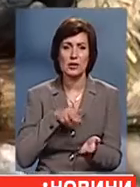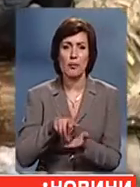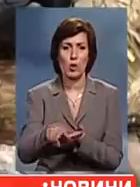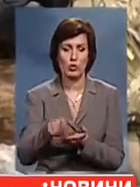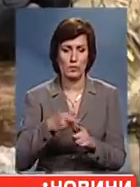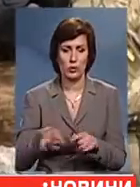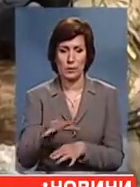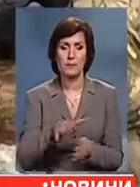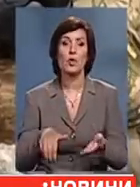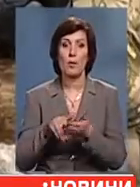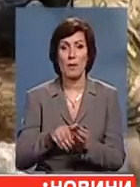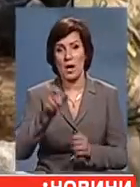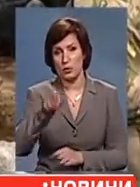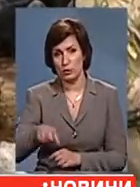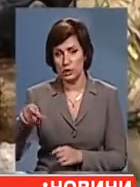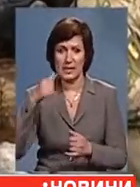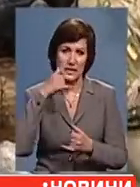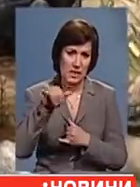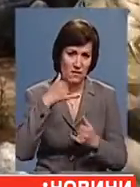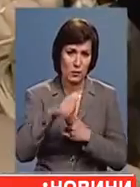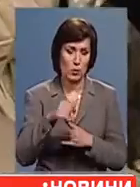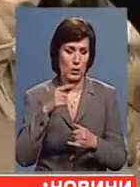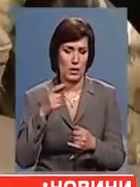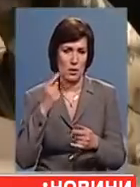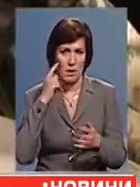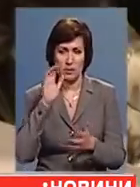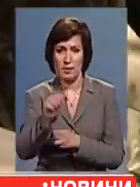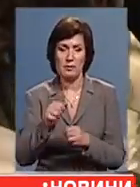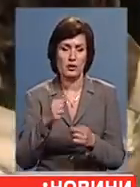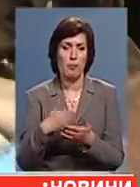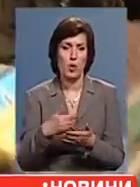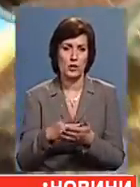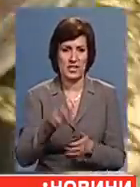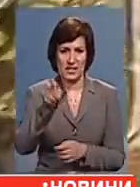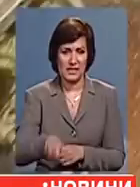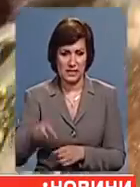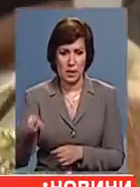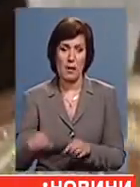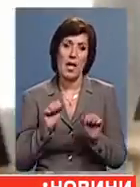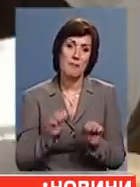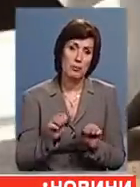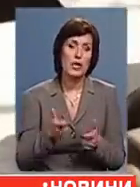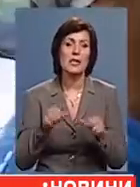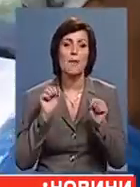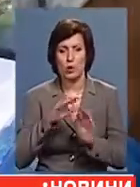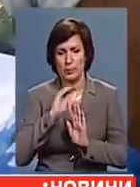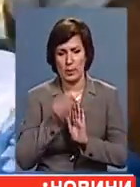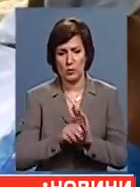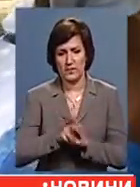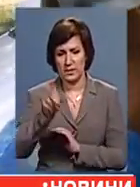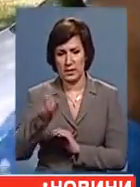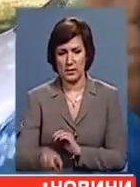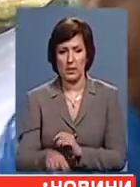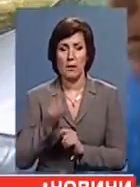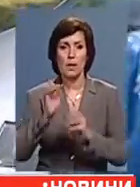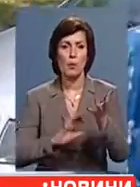територію. Допомагають і місцеві жителі, телефонують, запримітивши підозрілих незнайомців, а також пропускають, де може переховуватись утікач. Він йти в ті